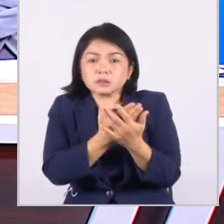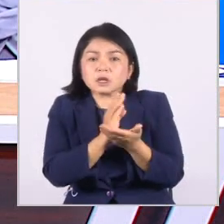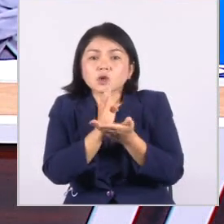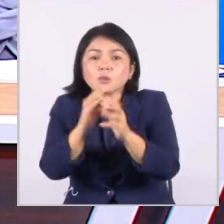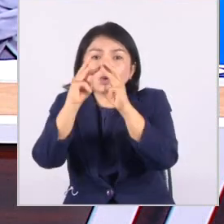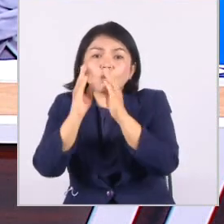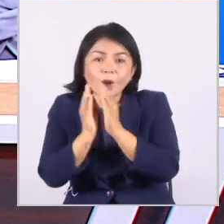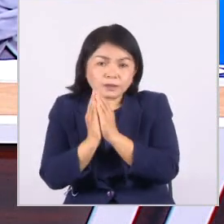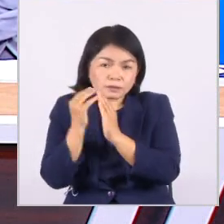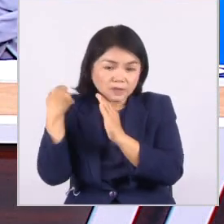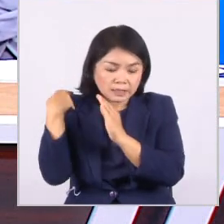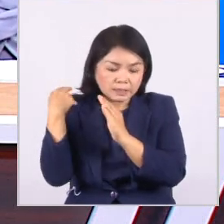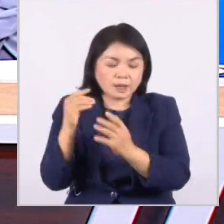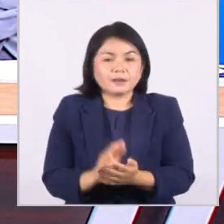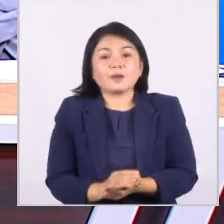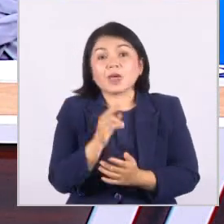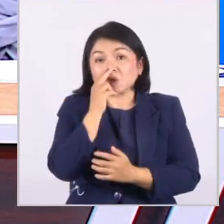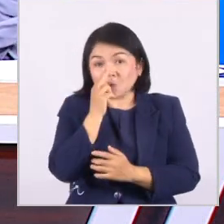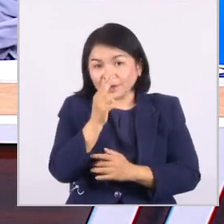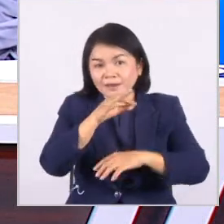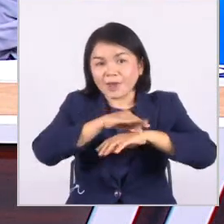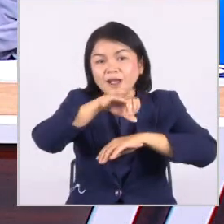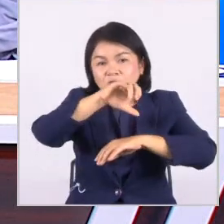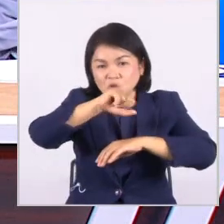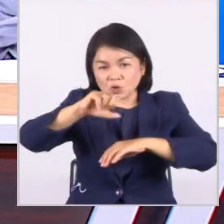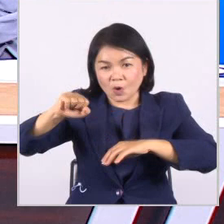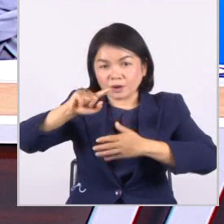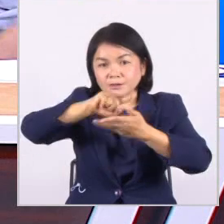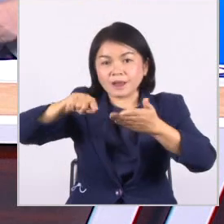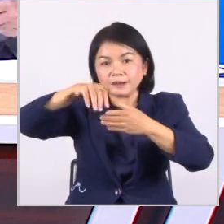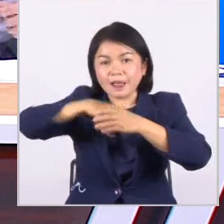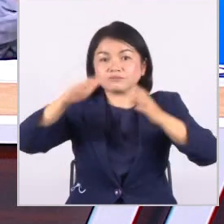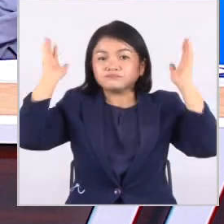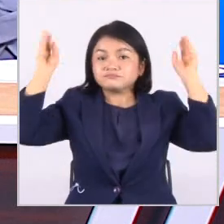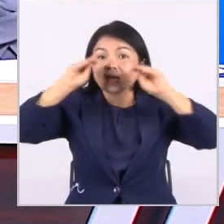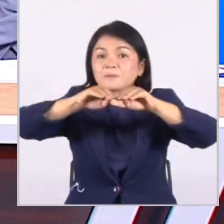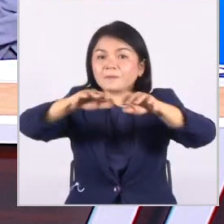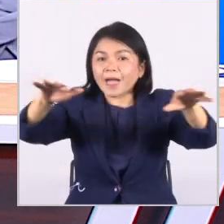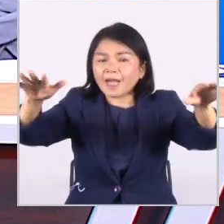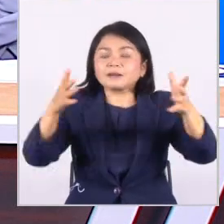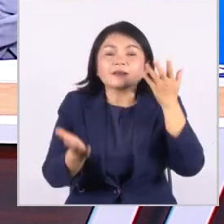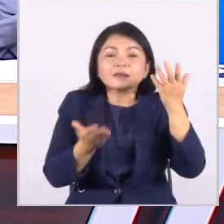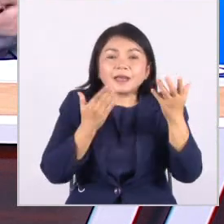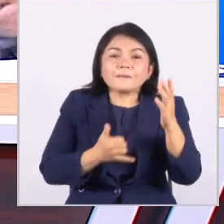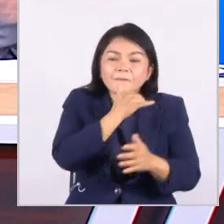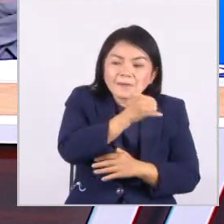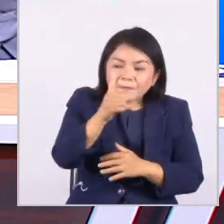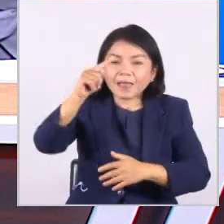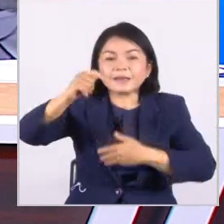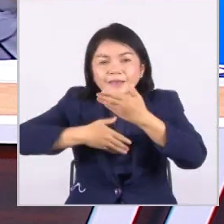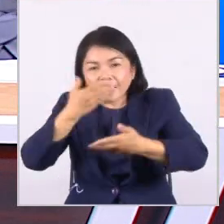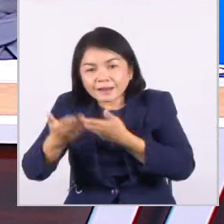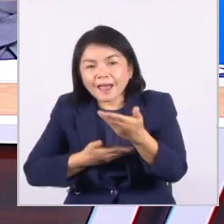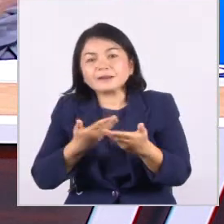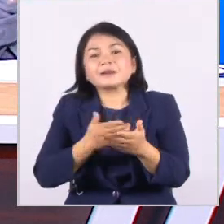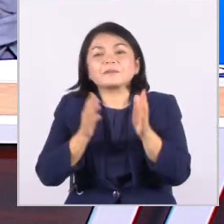ช่วงนี้เป็นช่วงของบรรยากาศการหาเสียงนะเขาจะเลือกตั้งกันแล้วนะคะนะหล่าผู้สมัครก็อาจจะไปตามตลาดไปร้านค้าไปแจกใบปลง